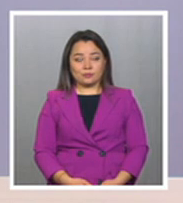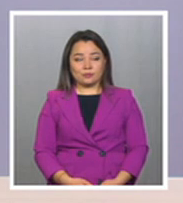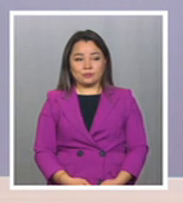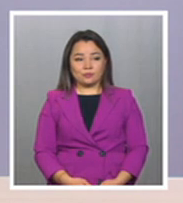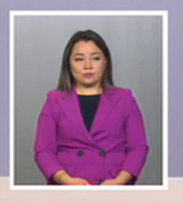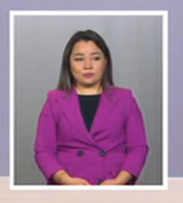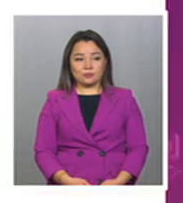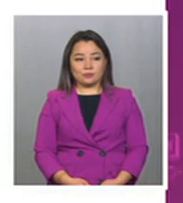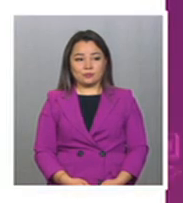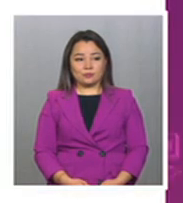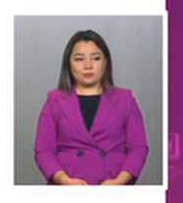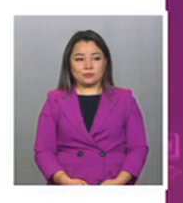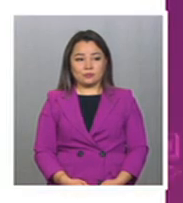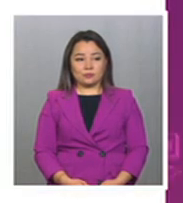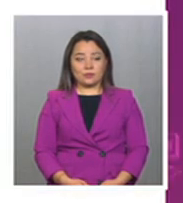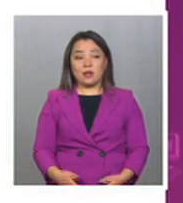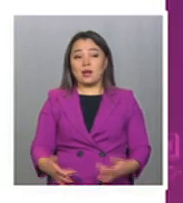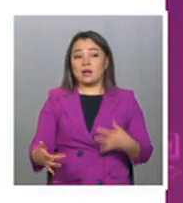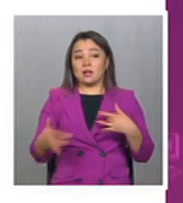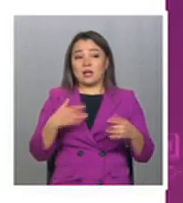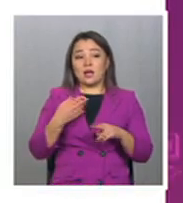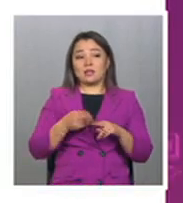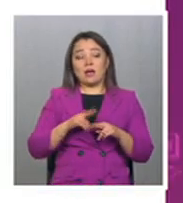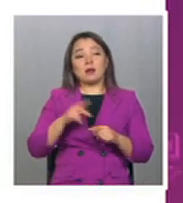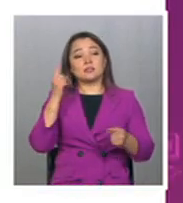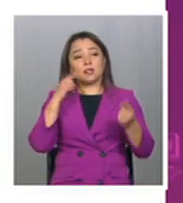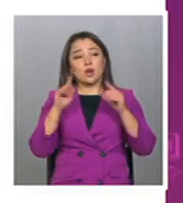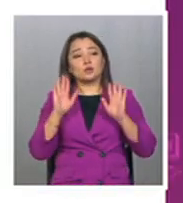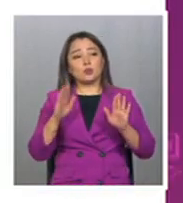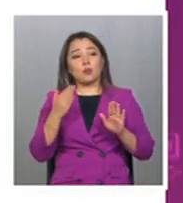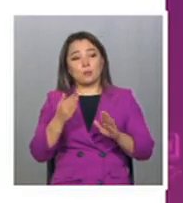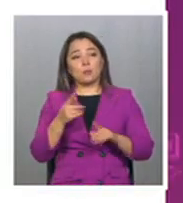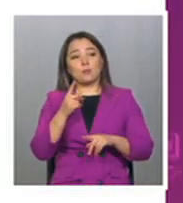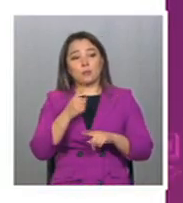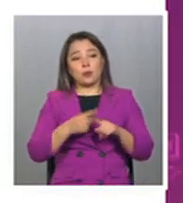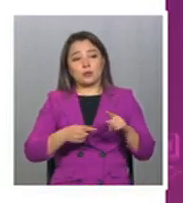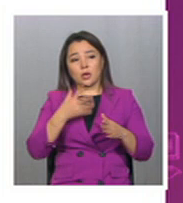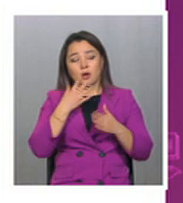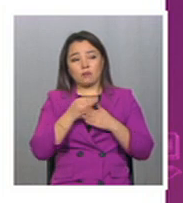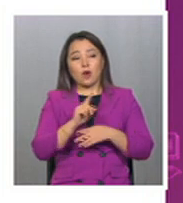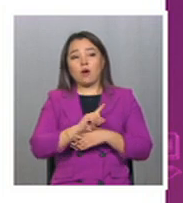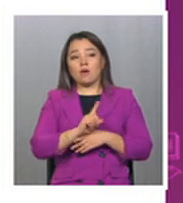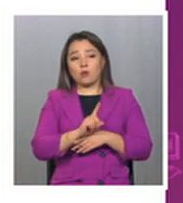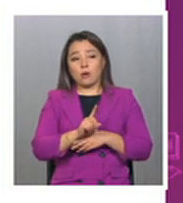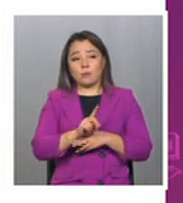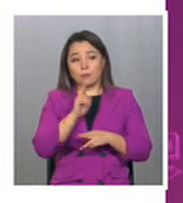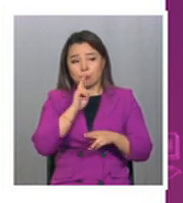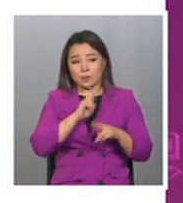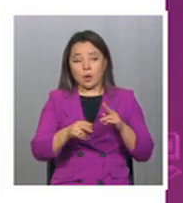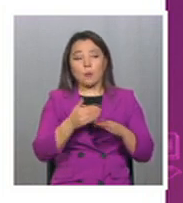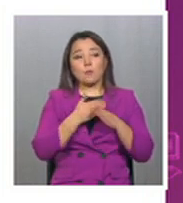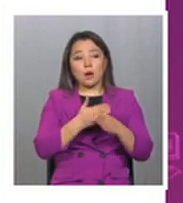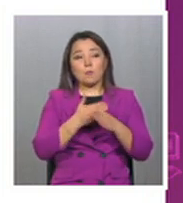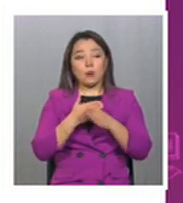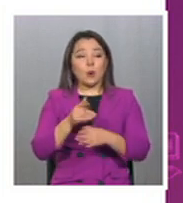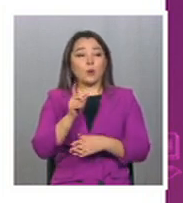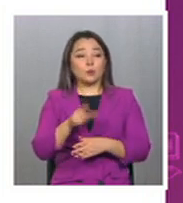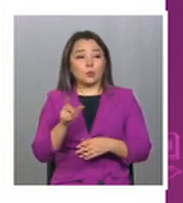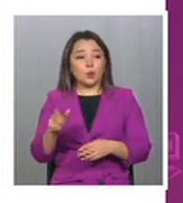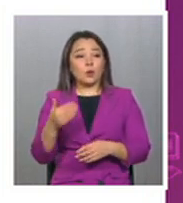Следующее задание. Героиня этой сказки лишилась половины своего хвостика, помогая людям.